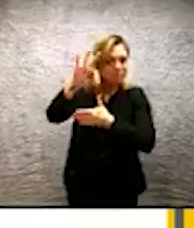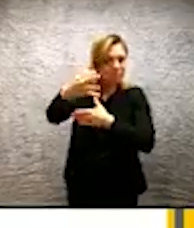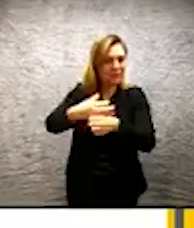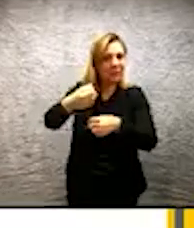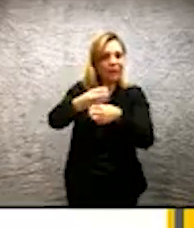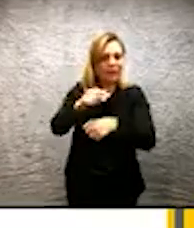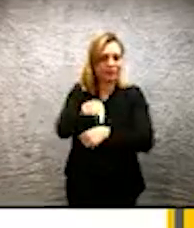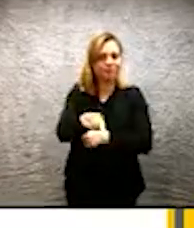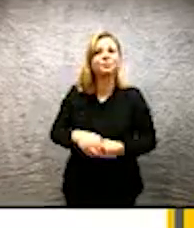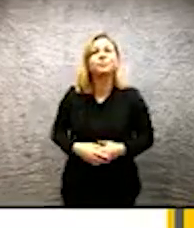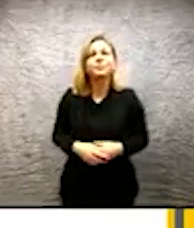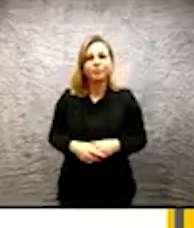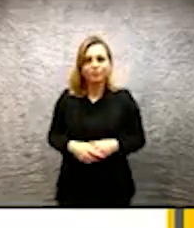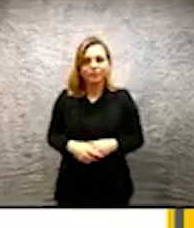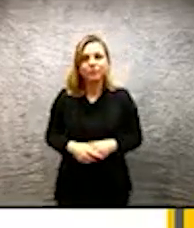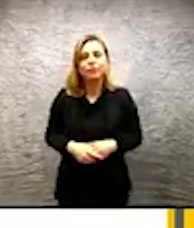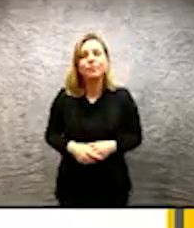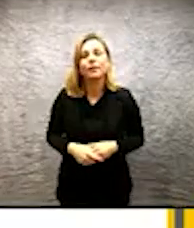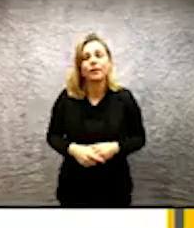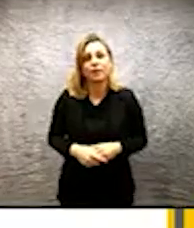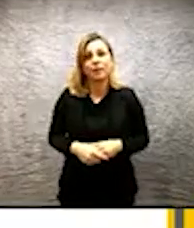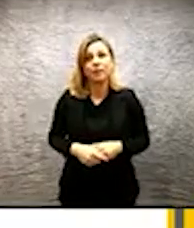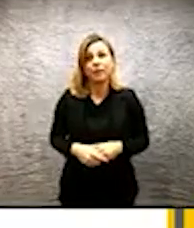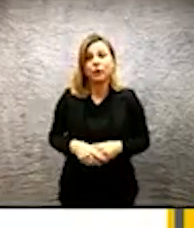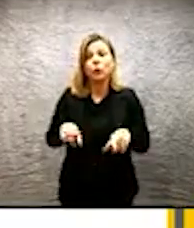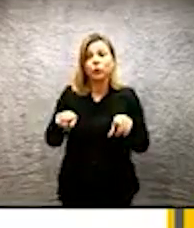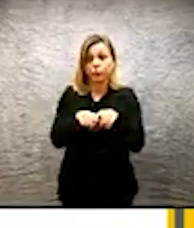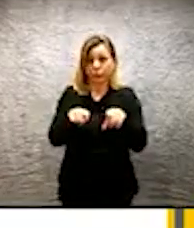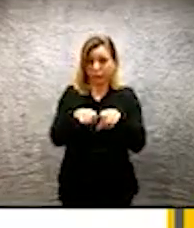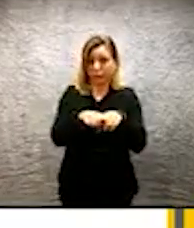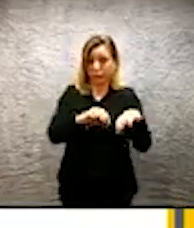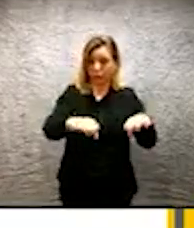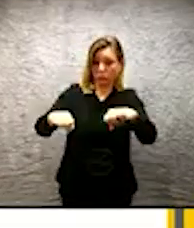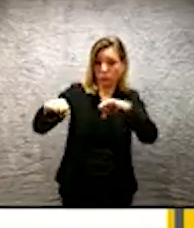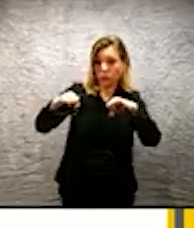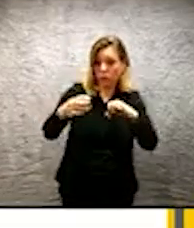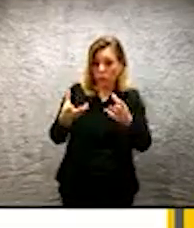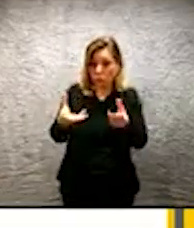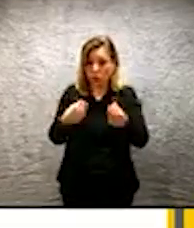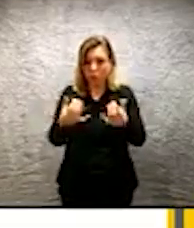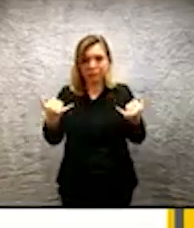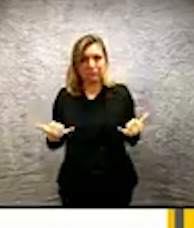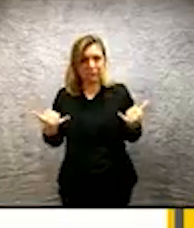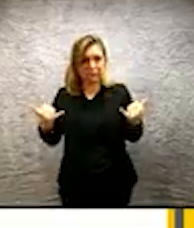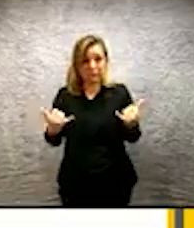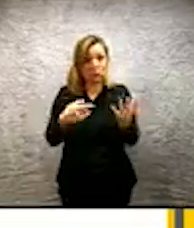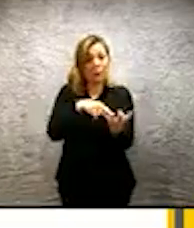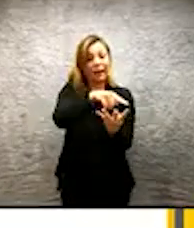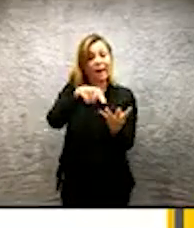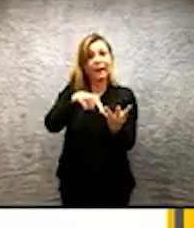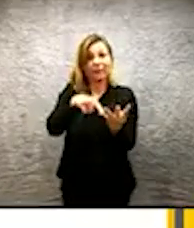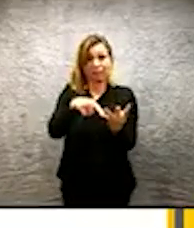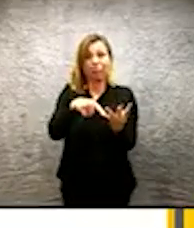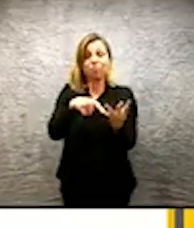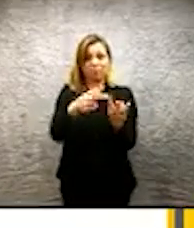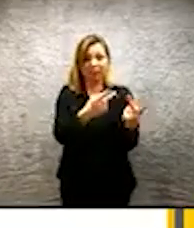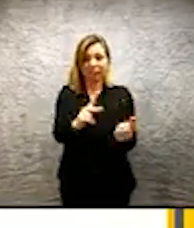Cette entente permettra également de renforcer le sentiment de sécurité sur l'ensemble des 4 communes